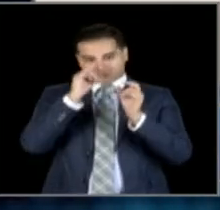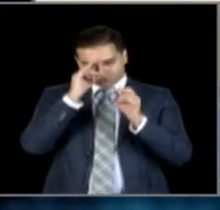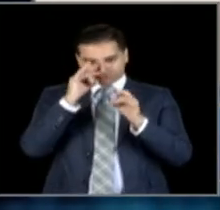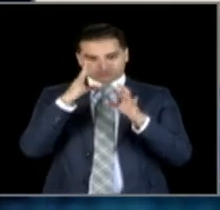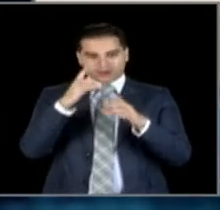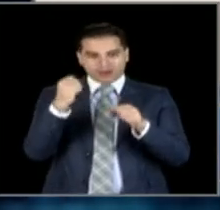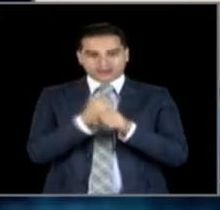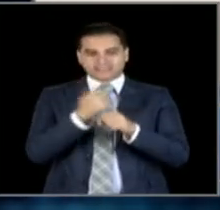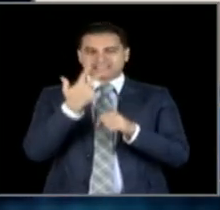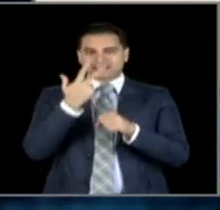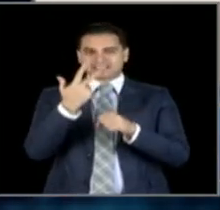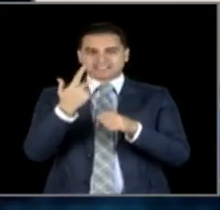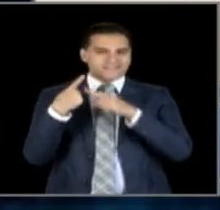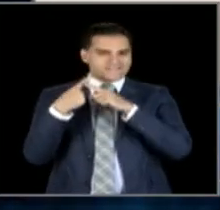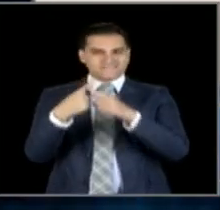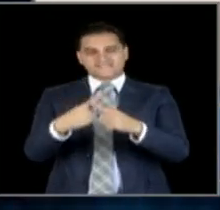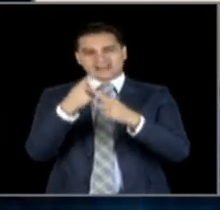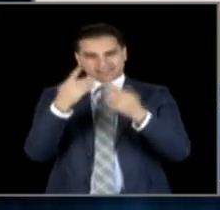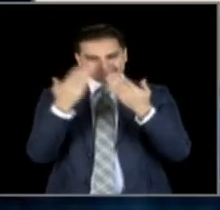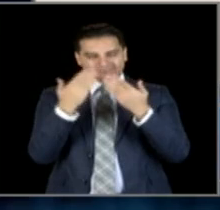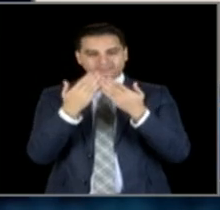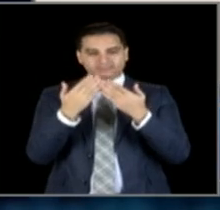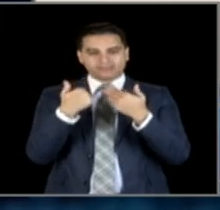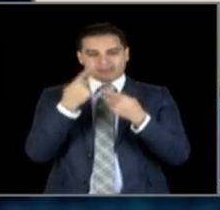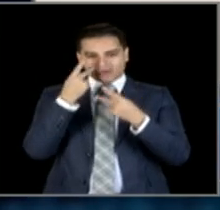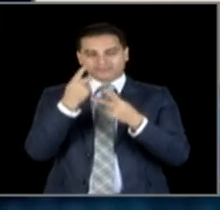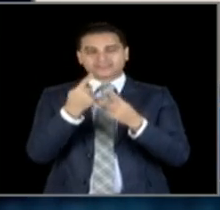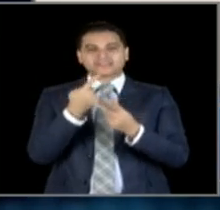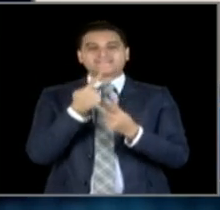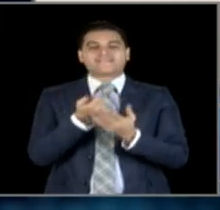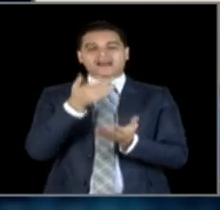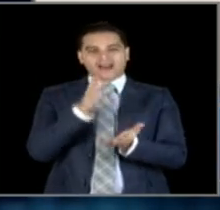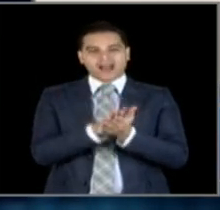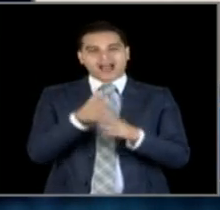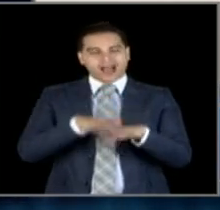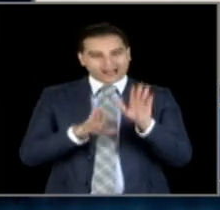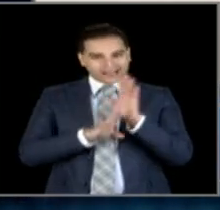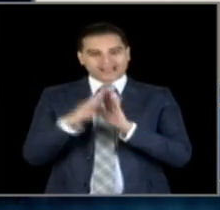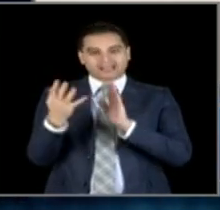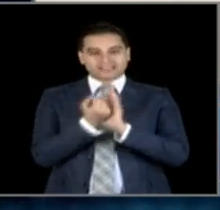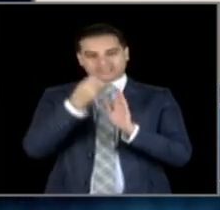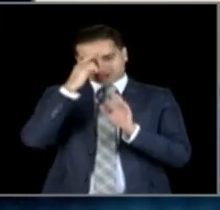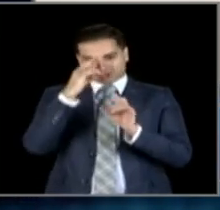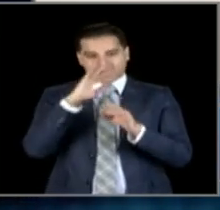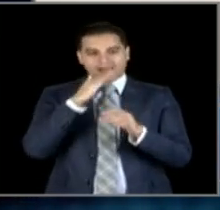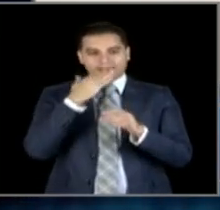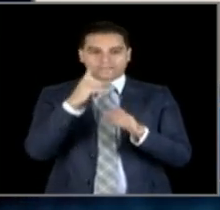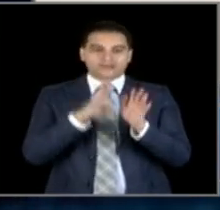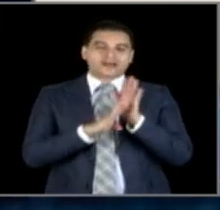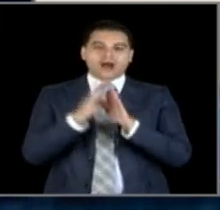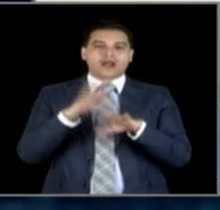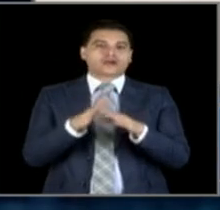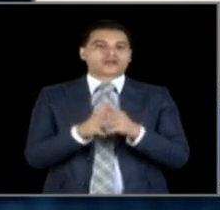بدأناها من 3 سنين، تعبنا كتير وكنا بنستسلم، كنت بتبص فينا الامل بالاستمرار والاصرار على وصول الهدف. حاولنا الحمد لله، وصلنا لخطوه